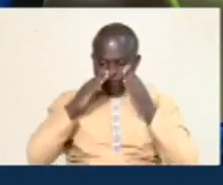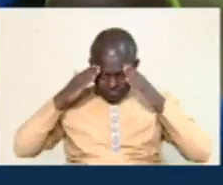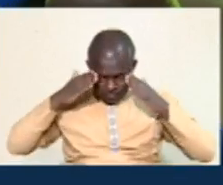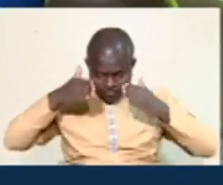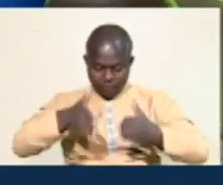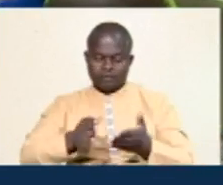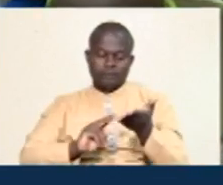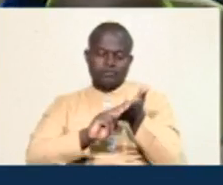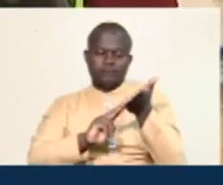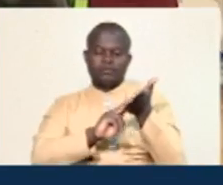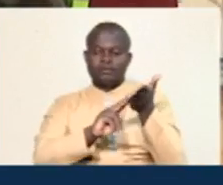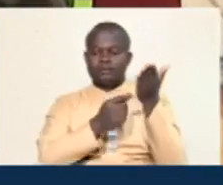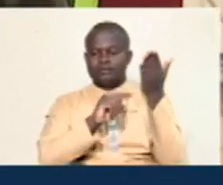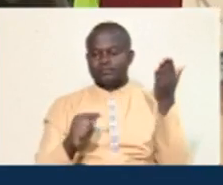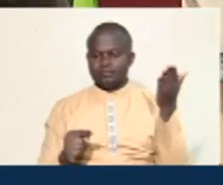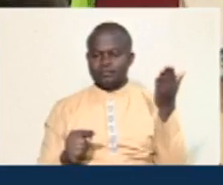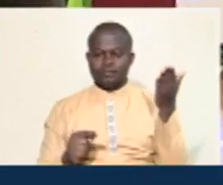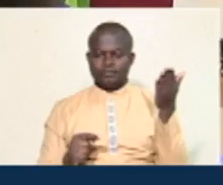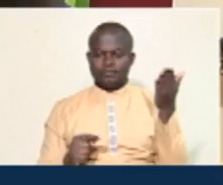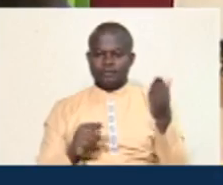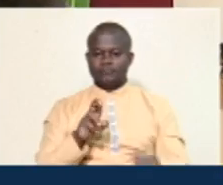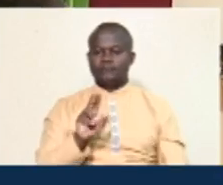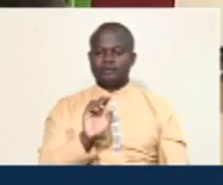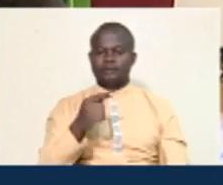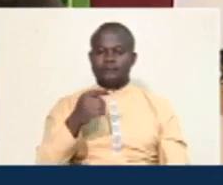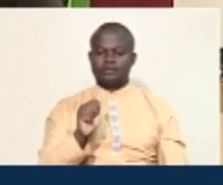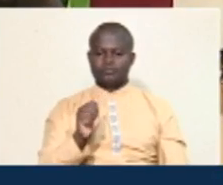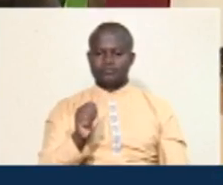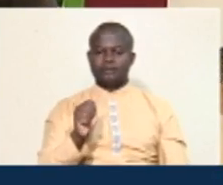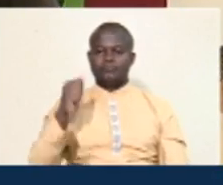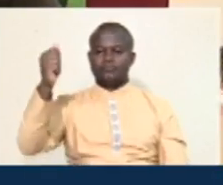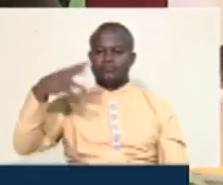himakazwa imikoreshereze y'ikoranabuhanga Ruziga Emmanuel Masantura Kigali.